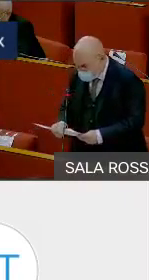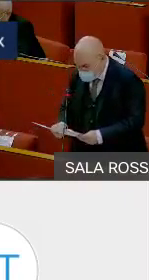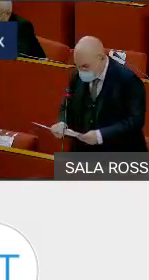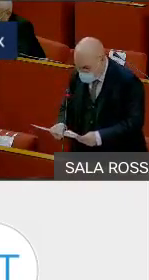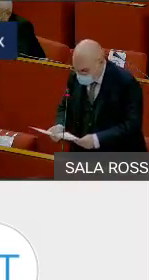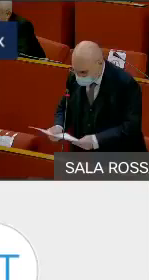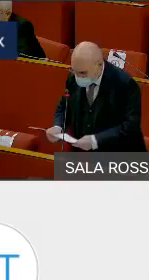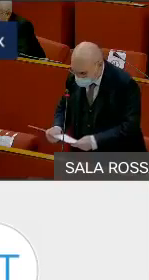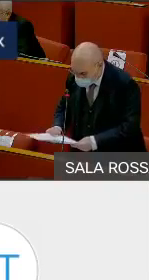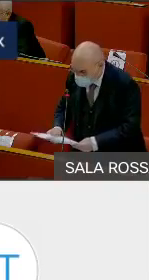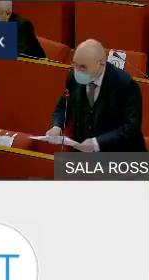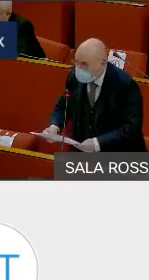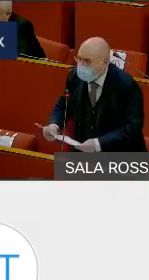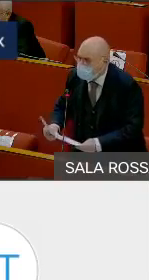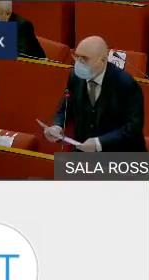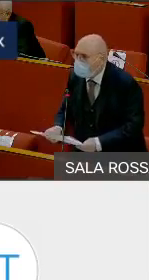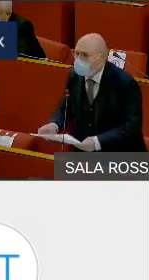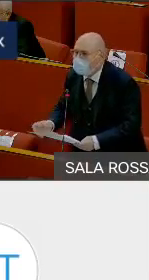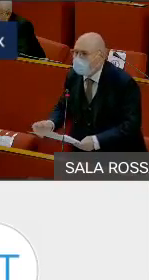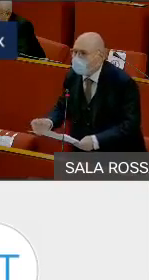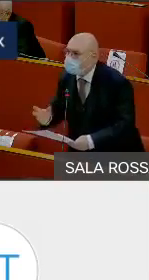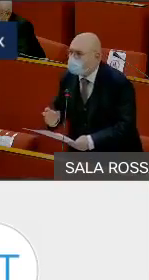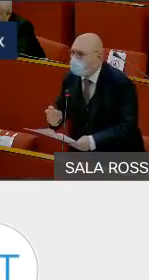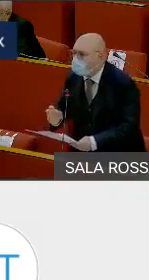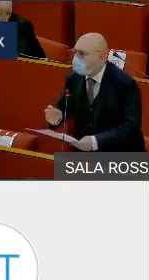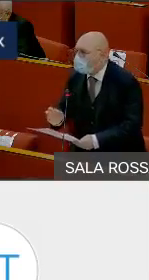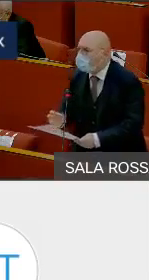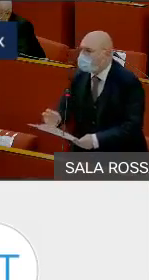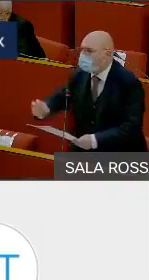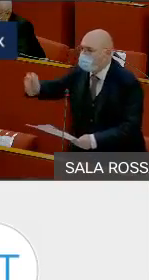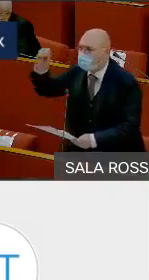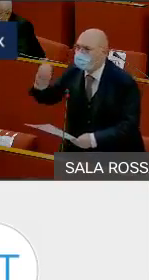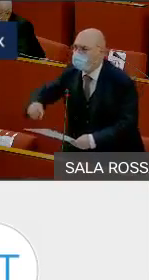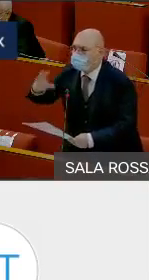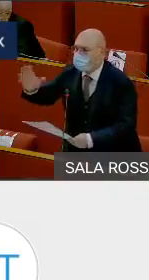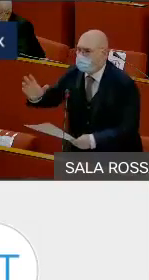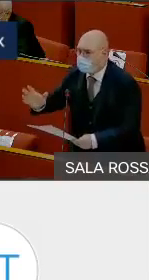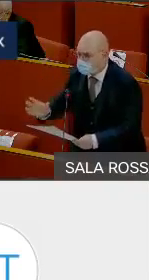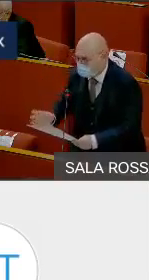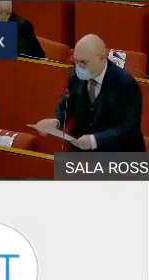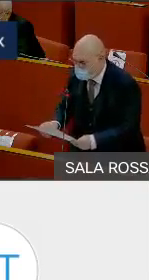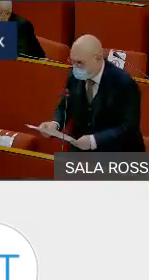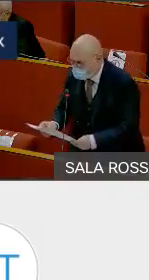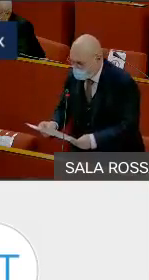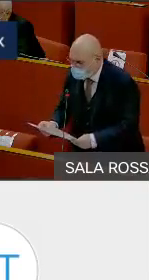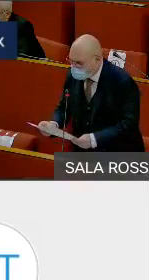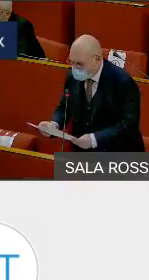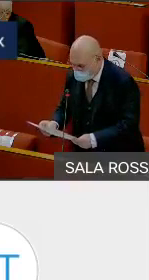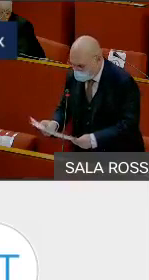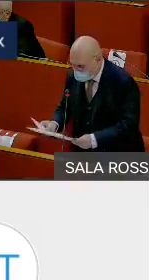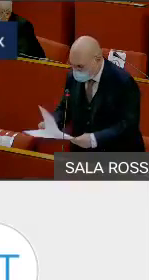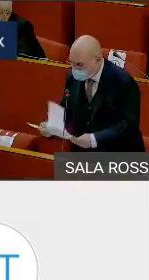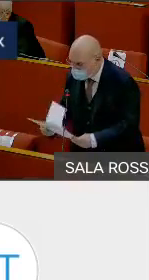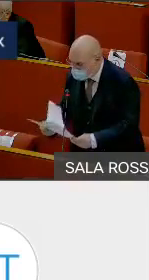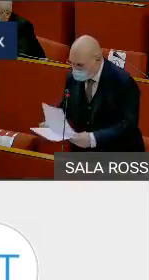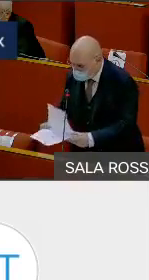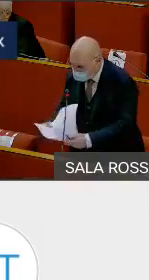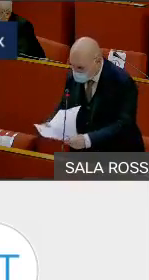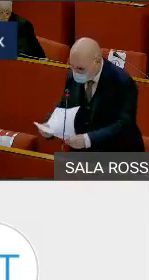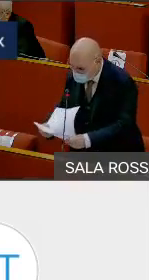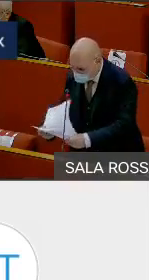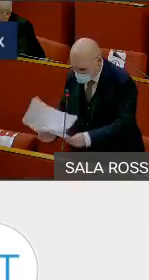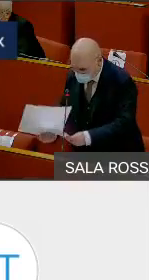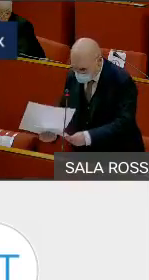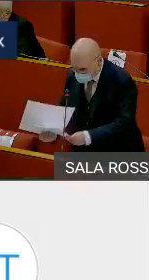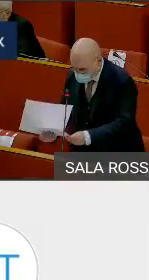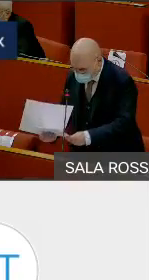altra questione è quella connessa a dove andiamo a piazzarle queste case e quindi il 2006